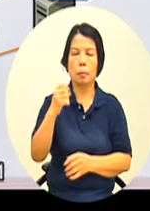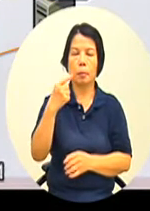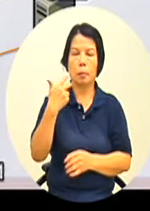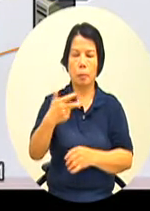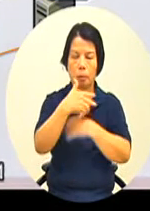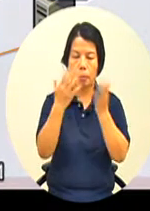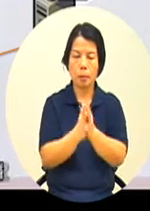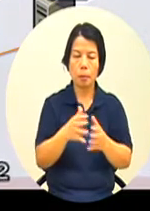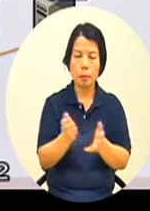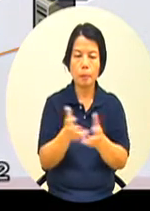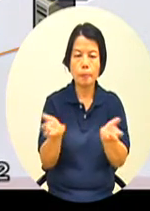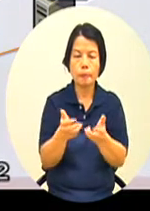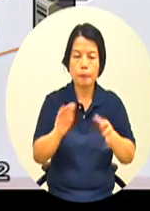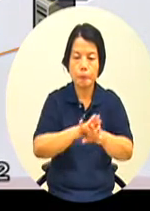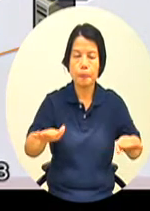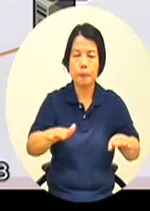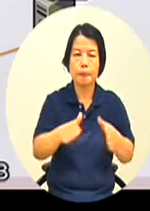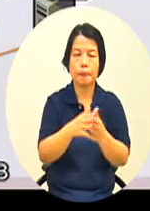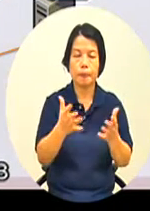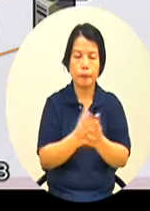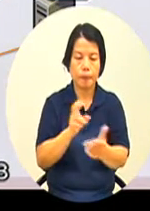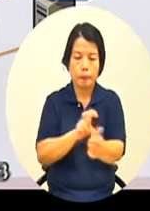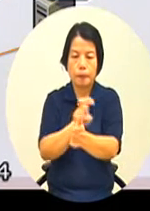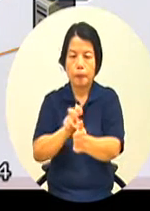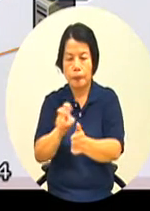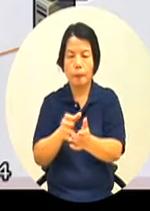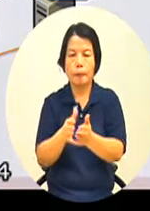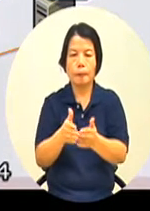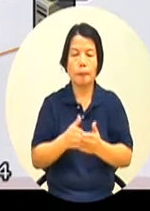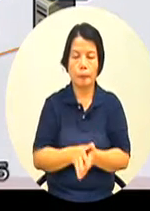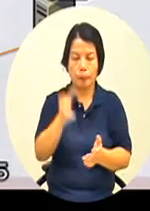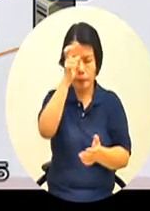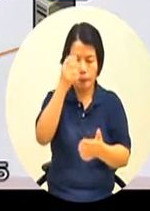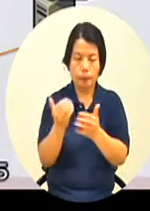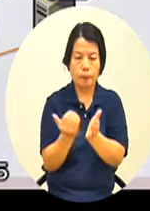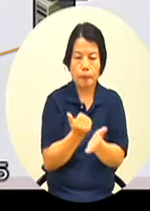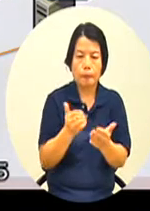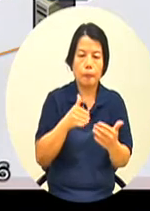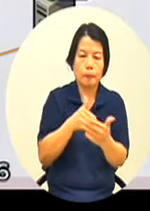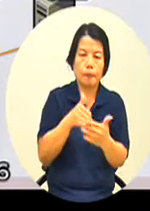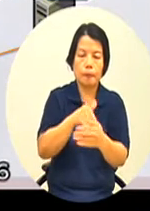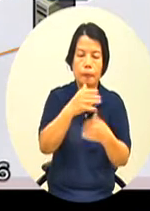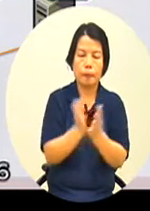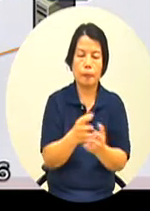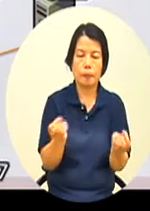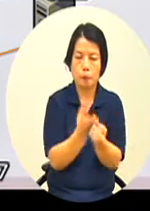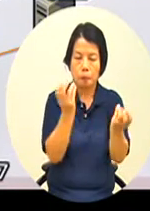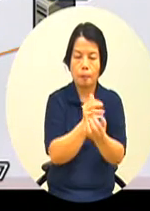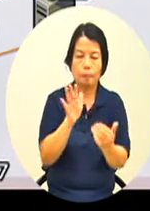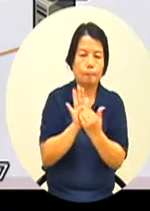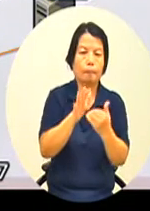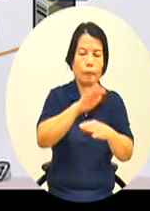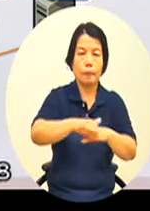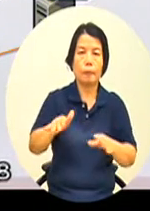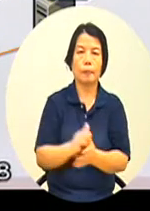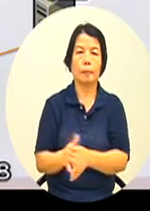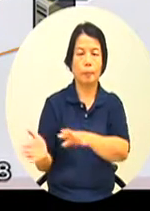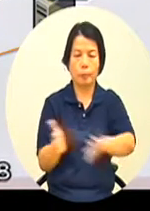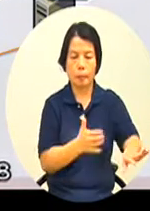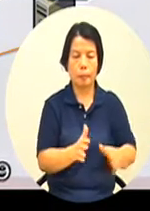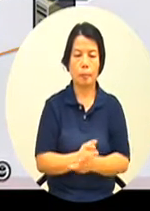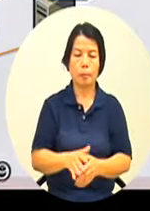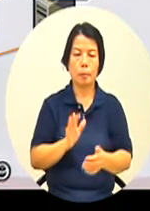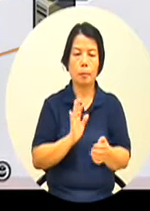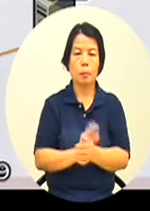证，加强资安监控预警，以防范资安事件的发生。我们也推动